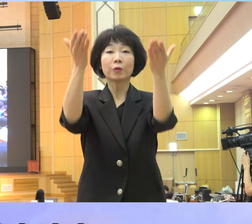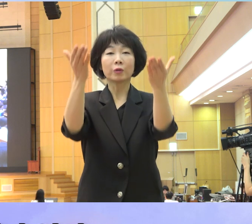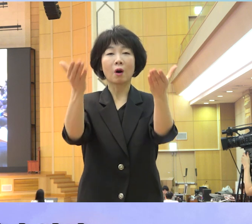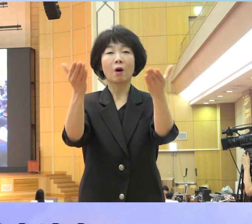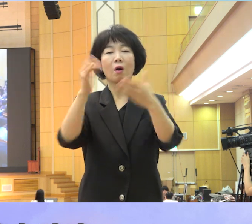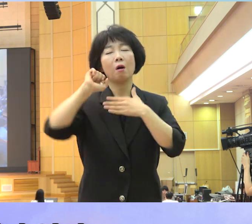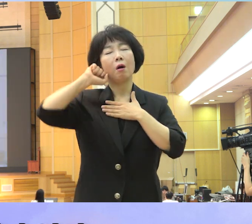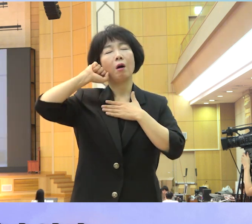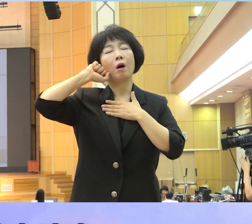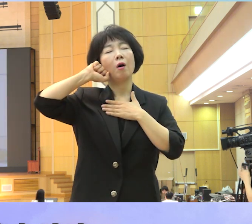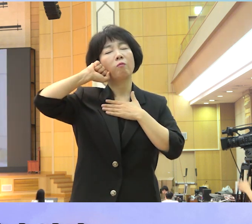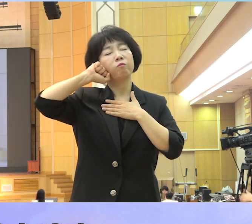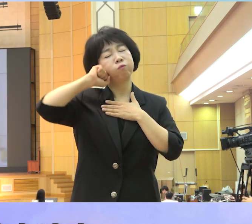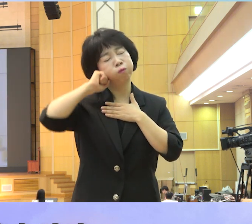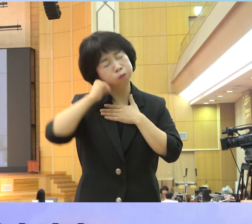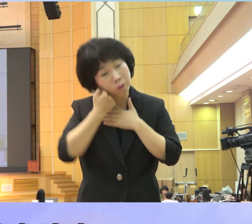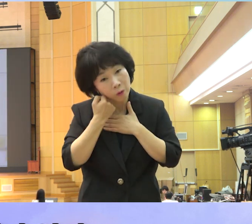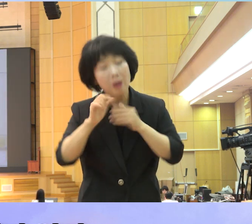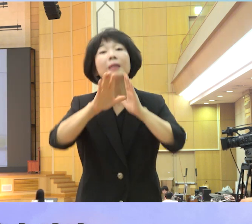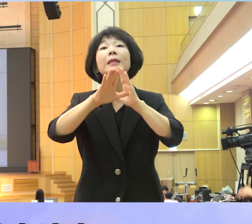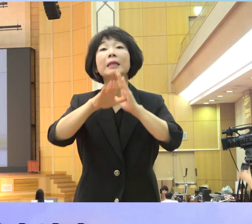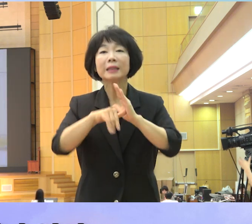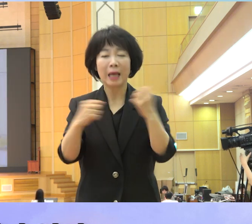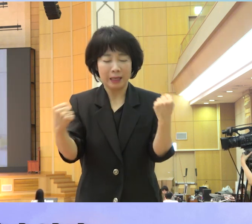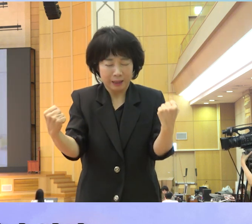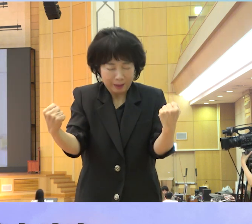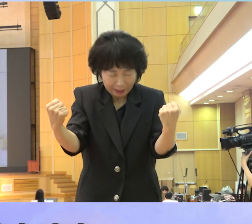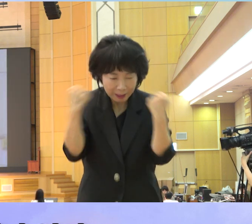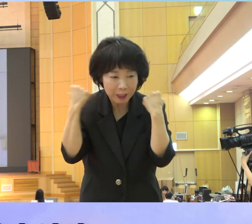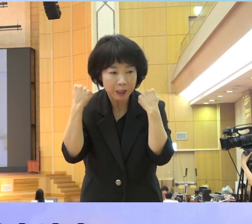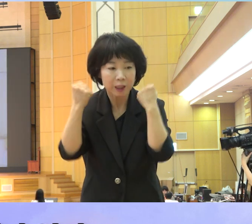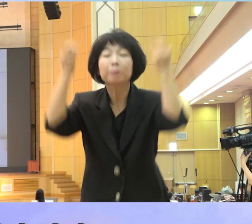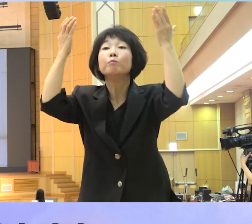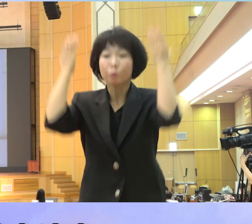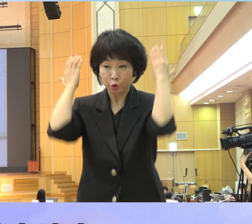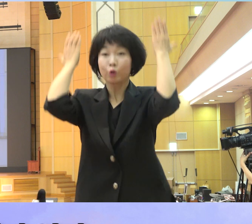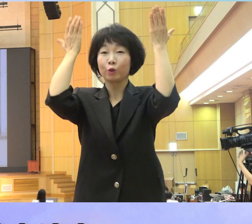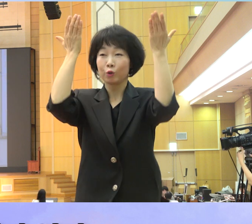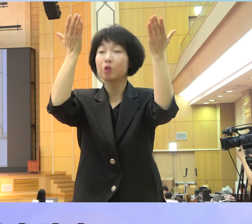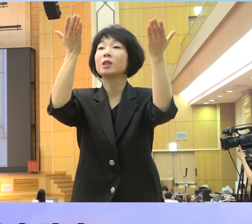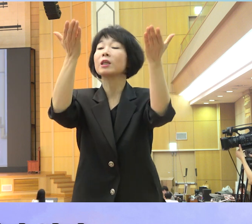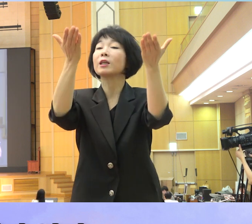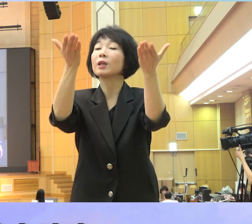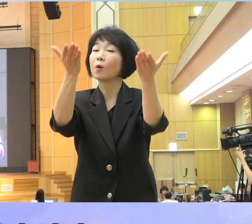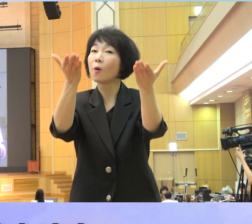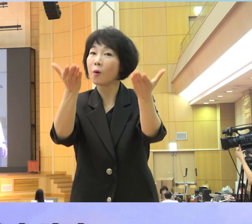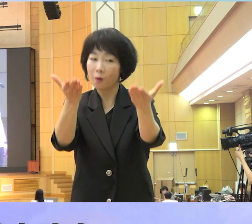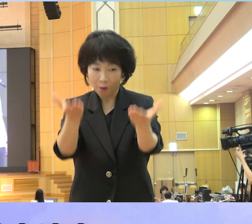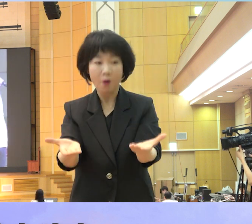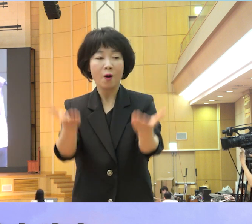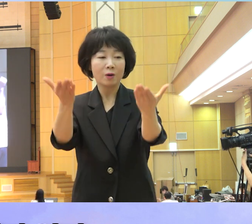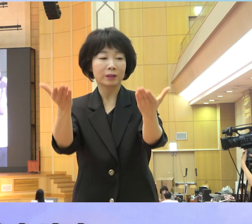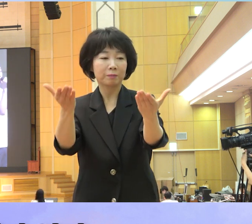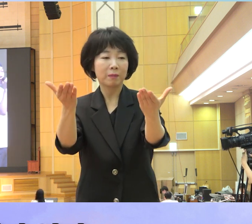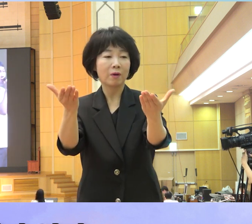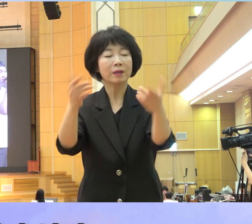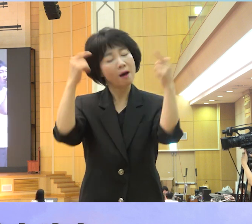바라면 너 어려울 때